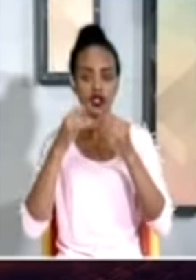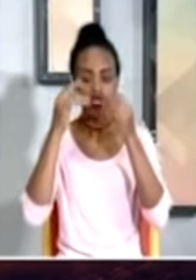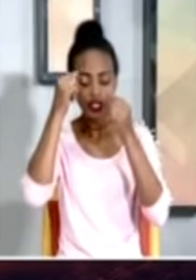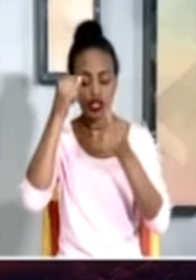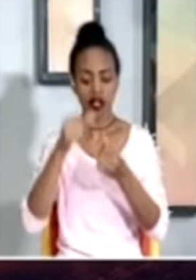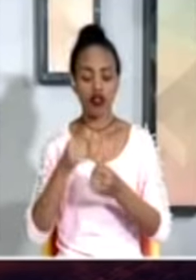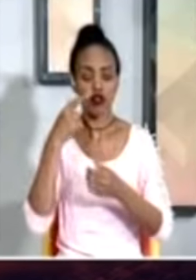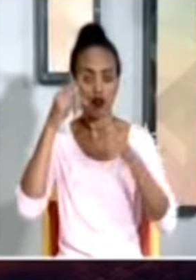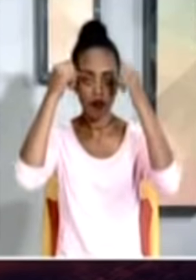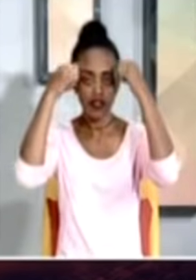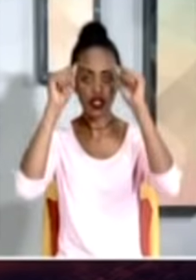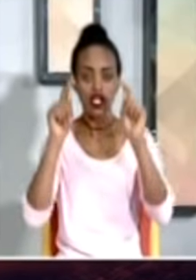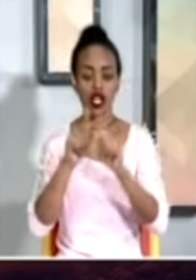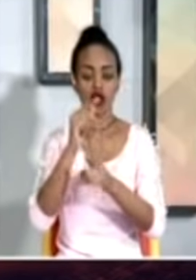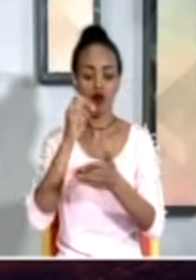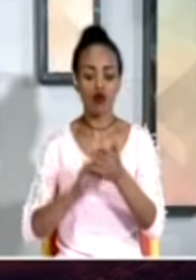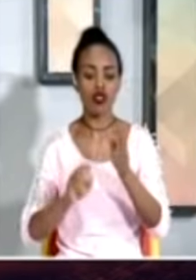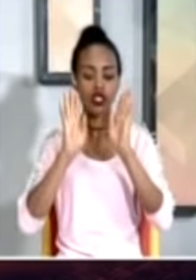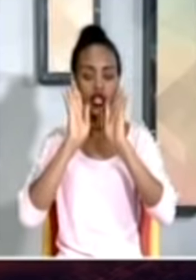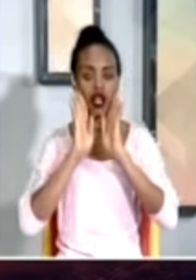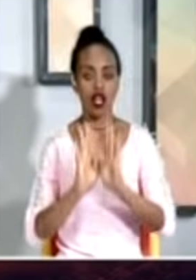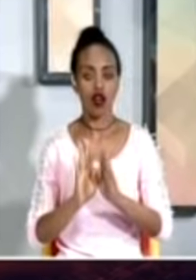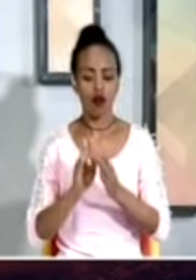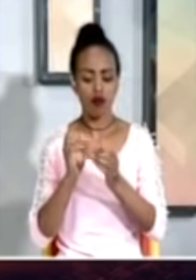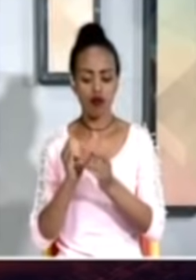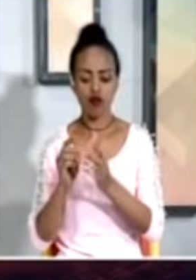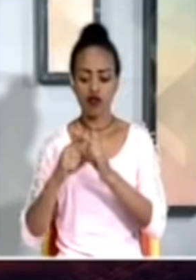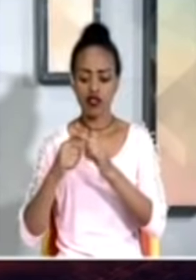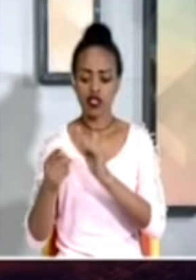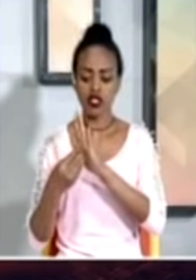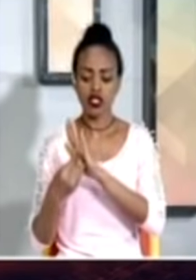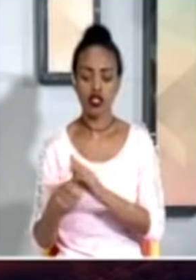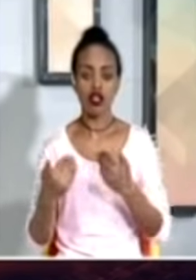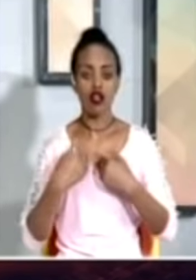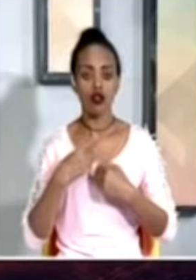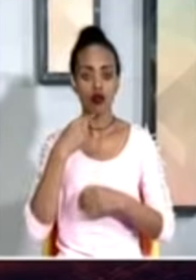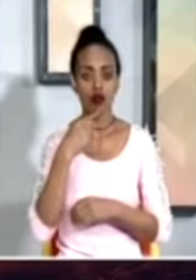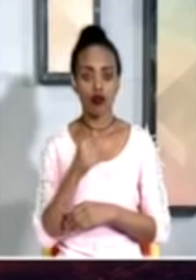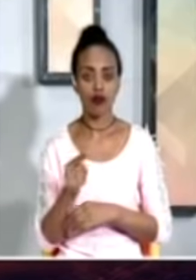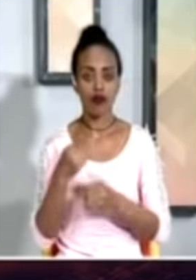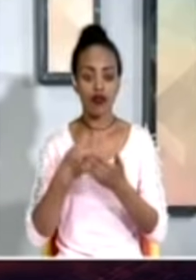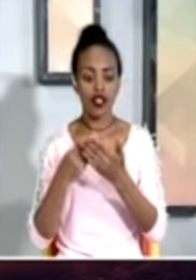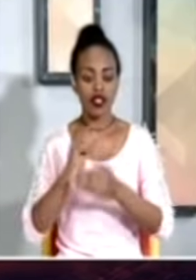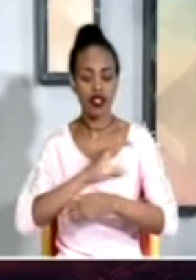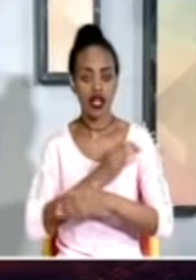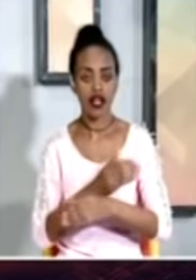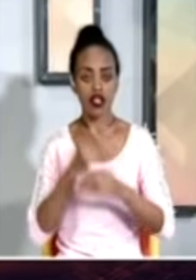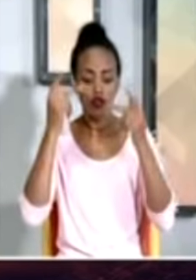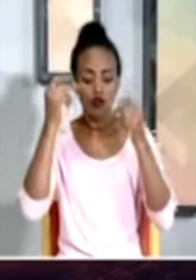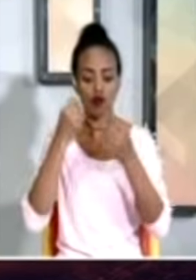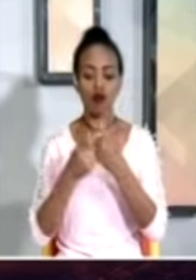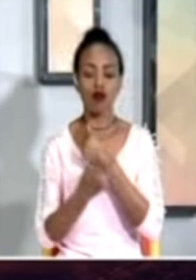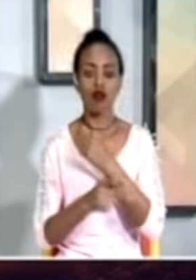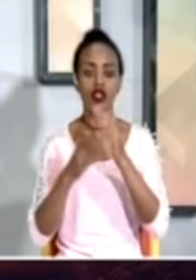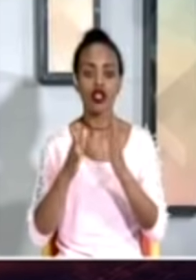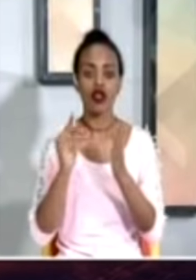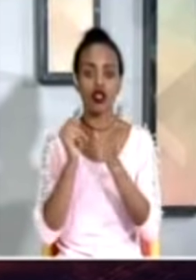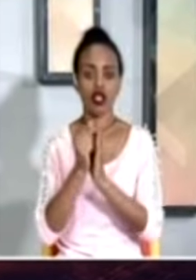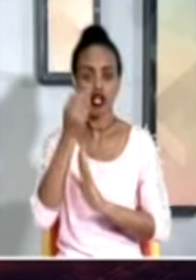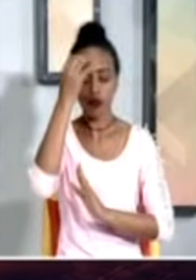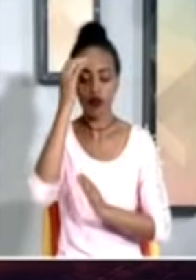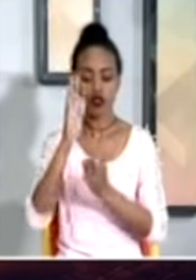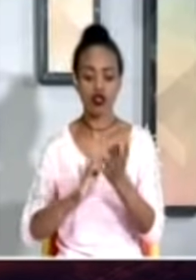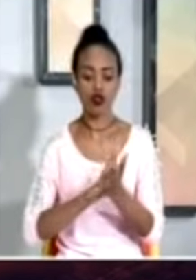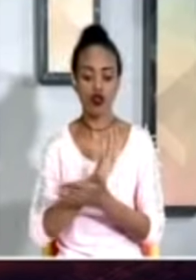እቶም ፕረዚደንት ከም ውፅኢት ሰላማዊ ብግፍዒ ስደዱን ይቕተሉ ምህላውም ሓቢሮም። እዚ ሓይሊ ፖለቲካውን ሕገ መንግስታውን ቅልውላው